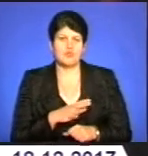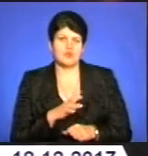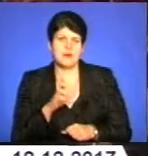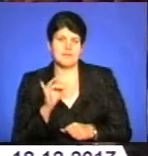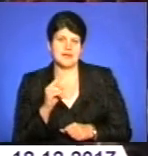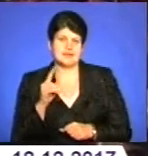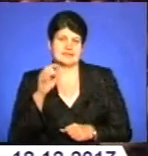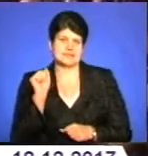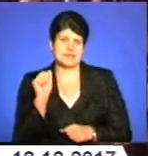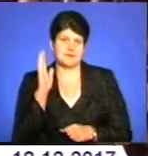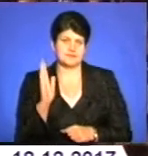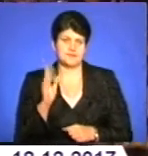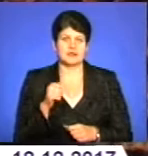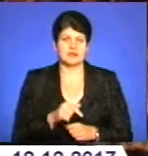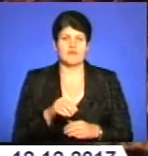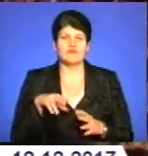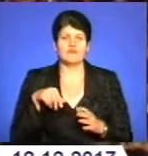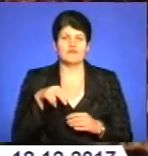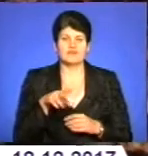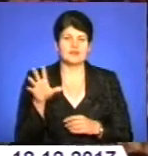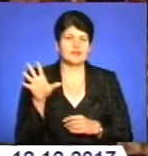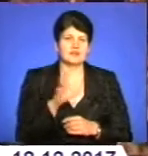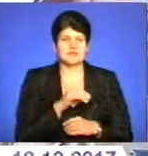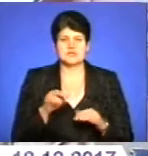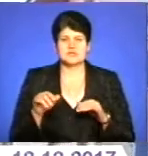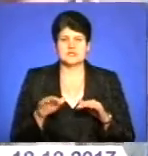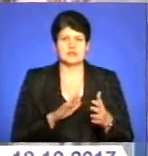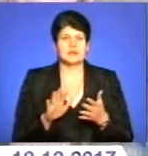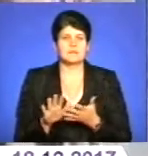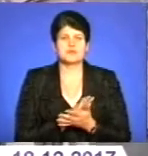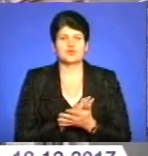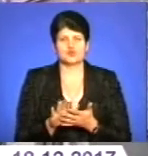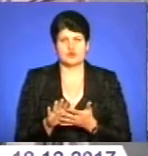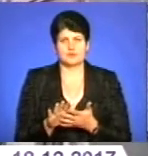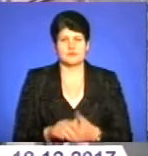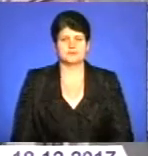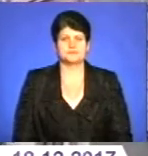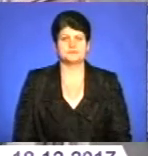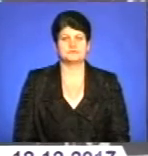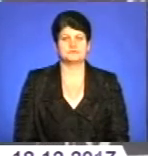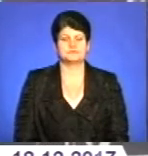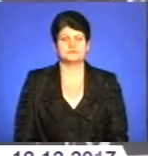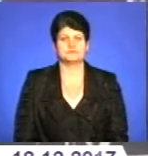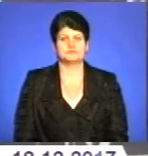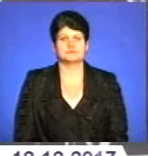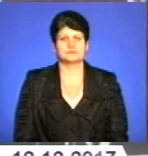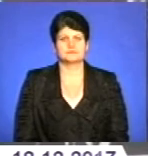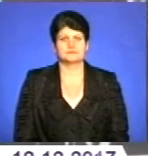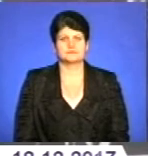таке. Вхід на усі заходи Всеукраїнського форуму «Кінохвиля» безкоштовний. Марта Журавель, Андрій Бодак, Вісті ТТБ.